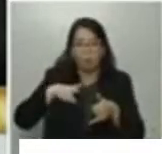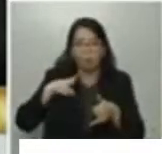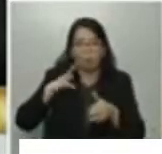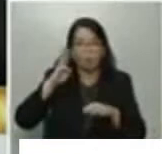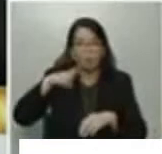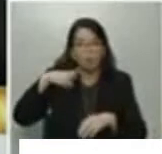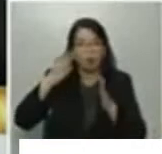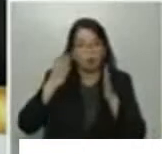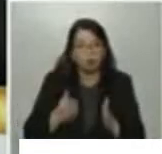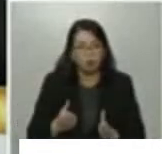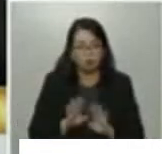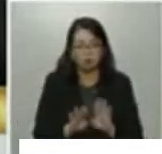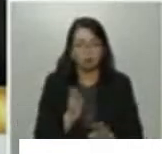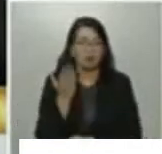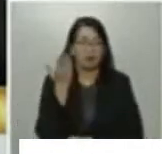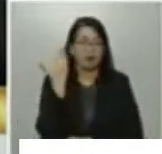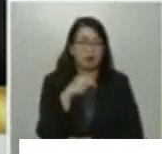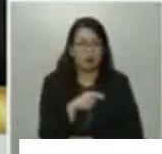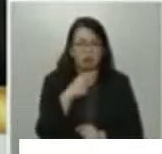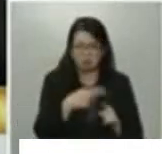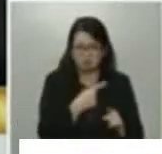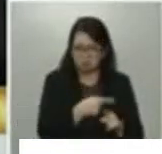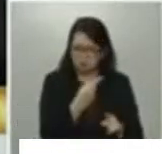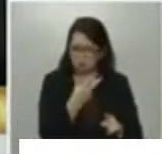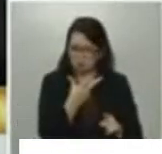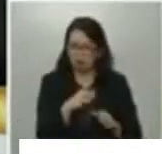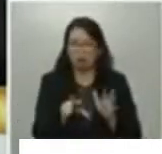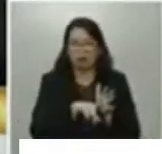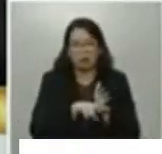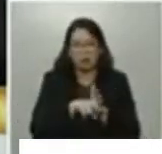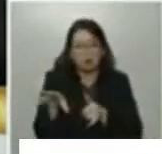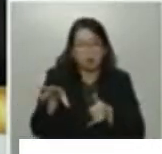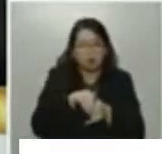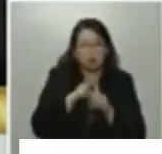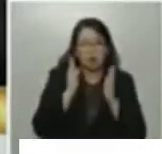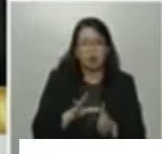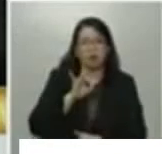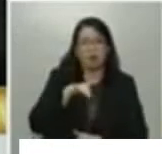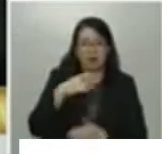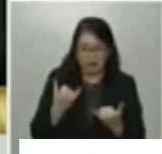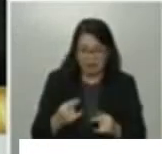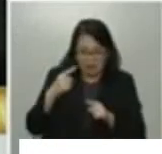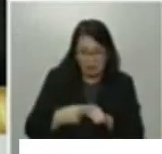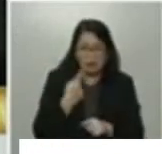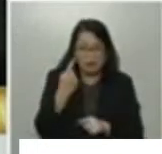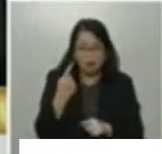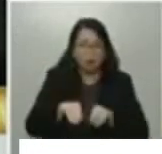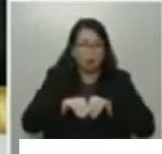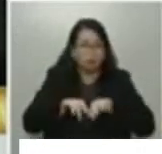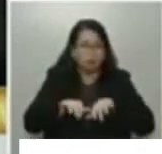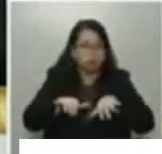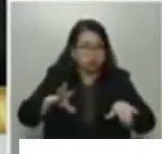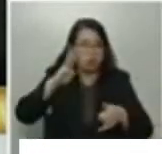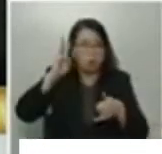กับโรคซาเป็นอยู่หลายเดือนมีผู้ติดเชื้ออยู่ประมาณ 8,000 คนแต่โรคนี้เพียงไม่ถึ